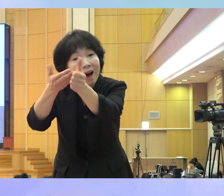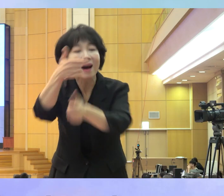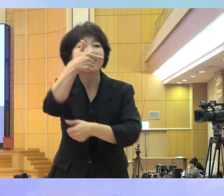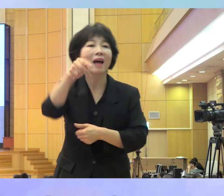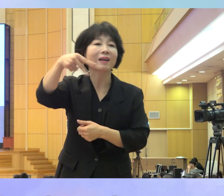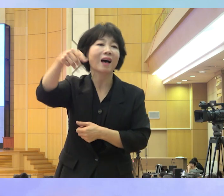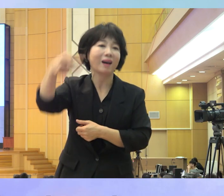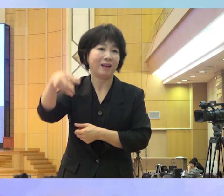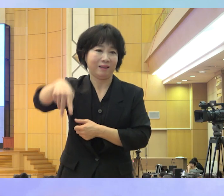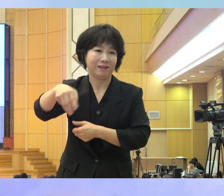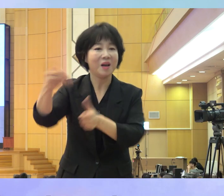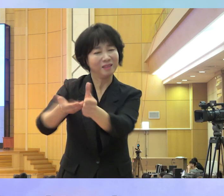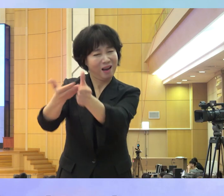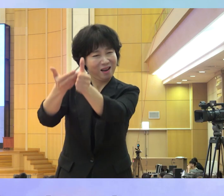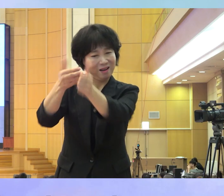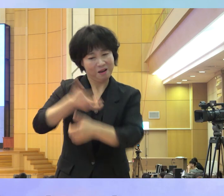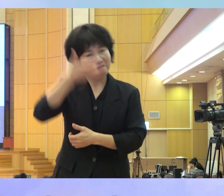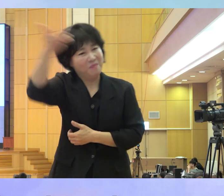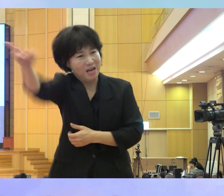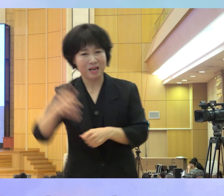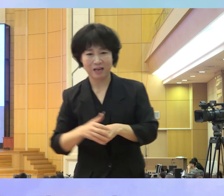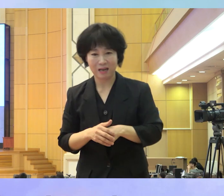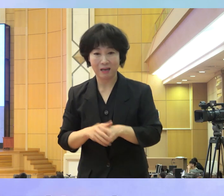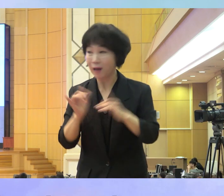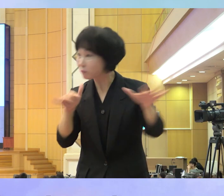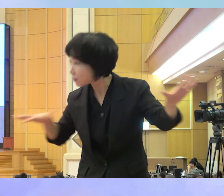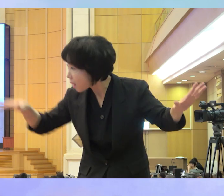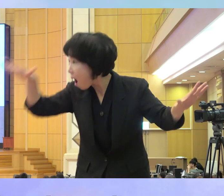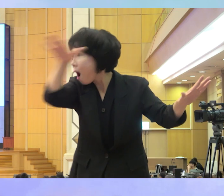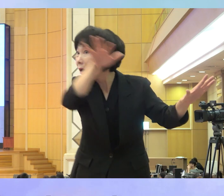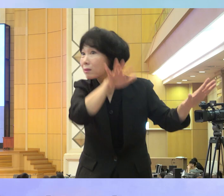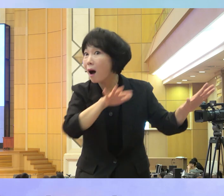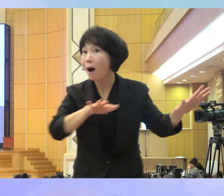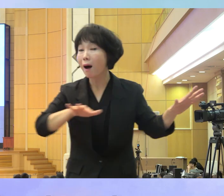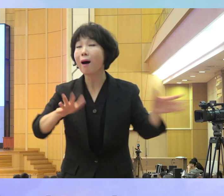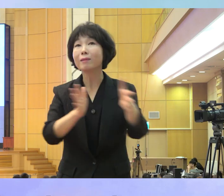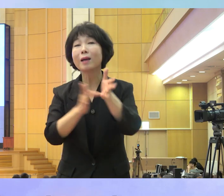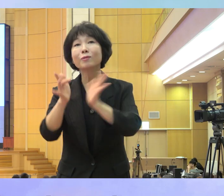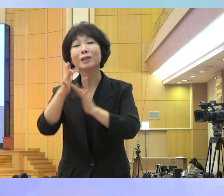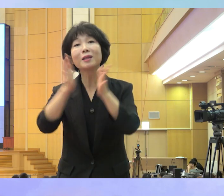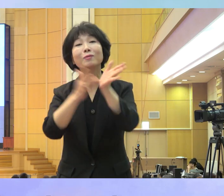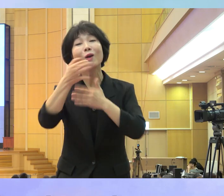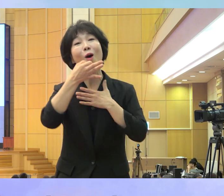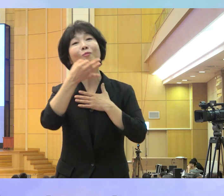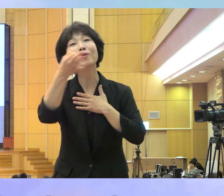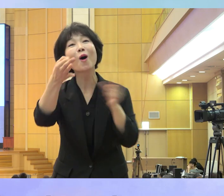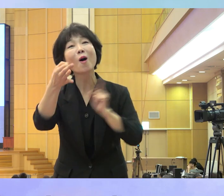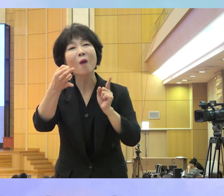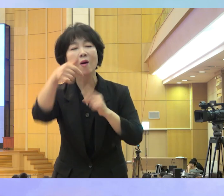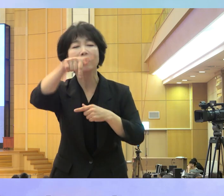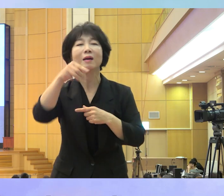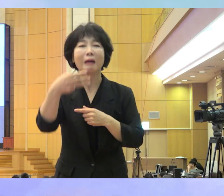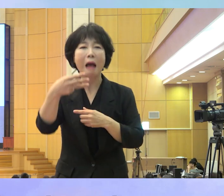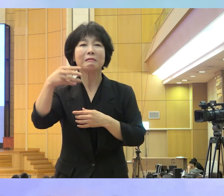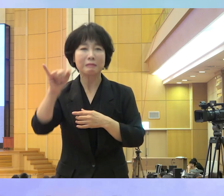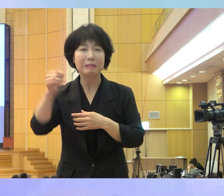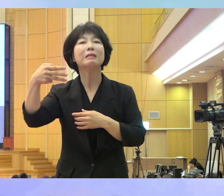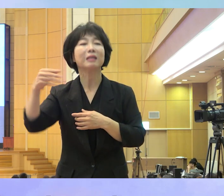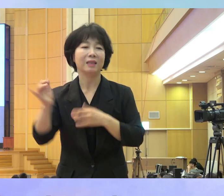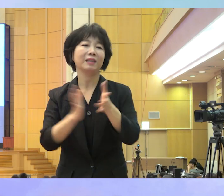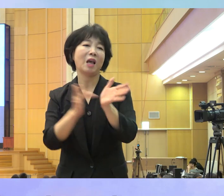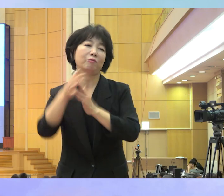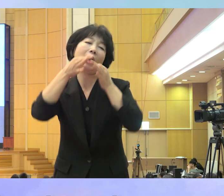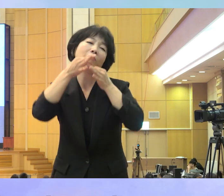왜 사람들이 예수님을 모두 다 갈릴리 예수라고 불렀을까? 갈릴리